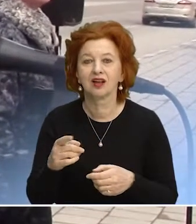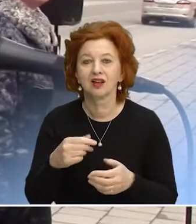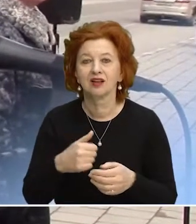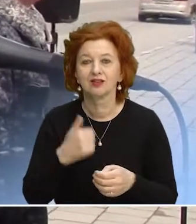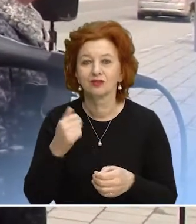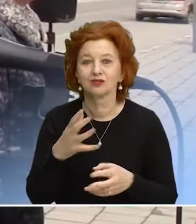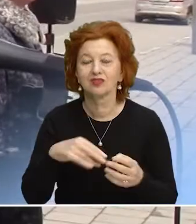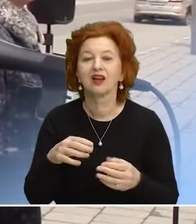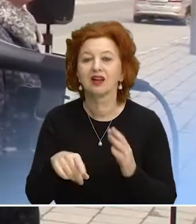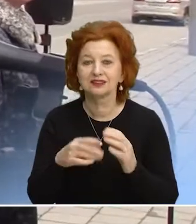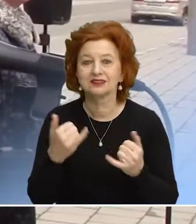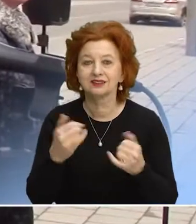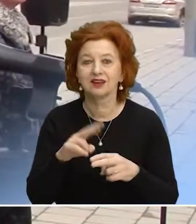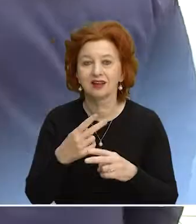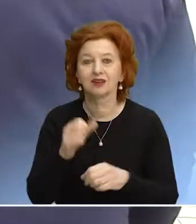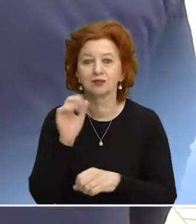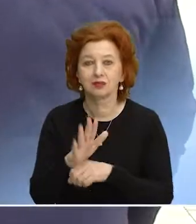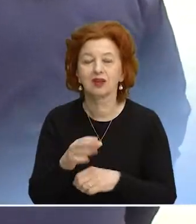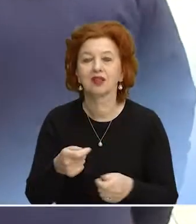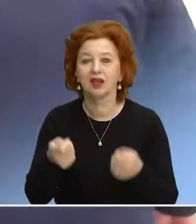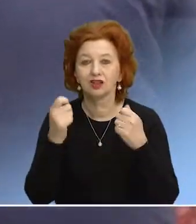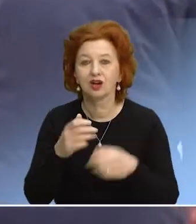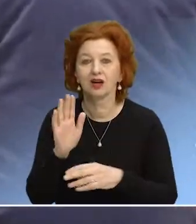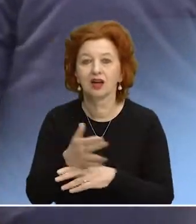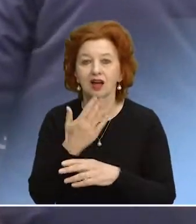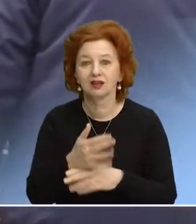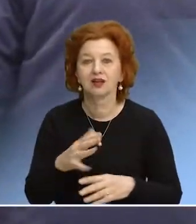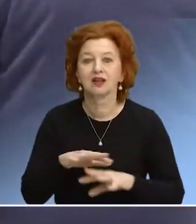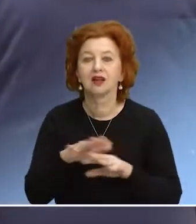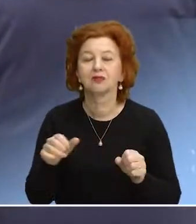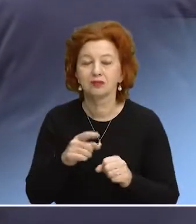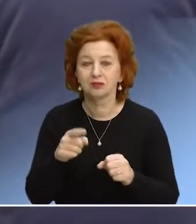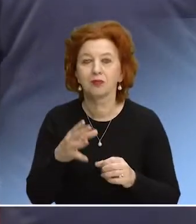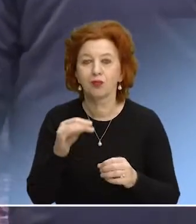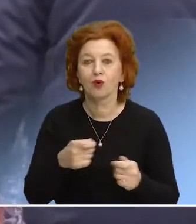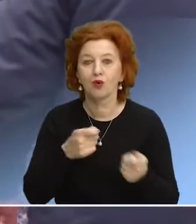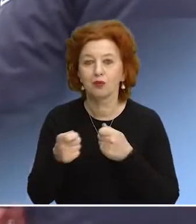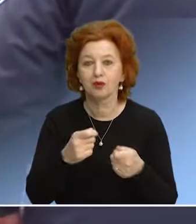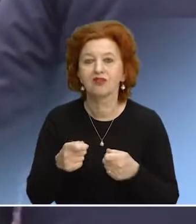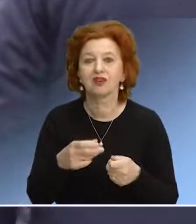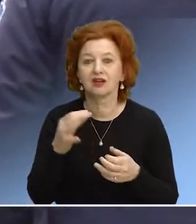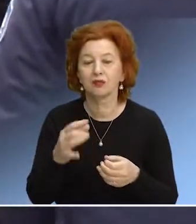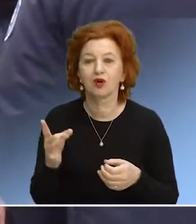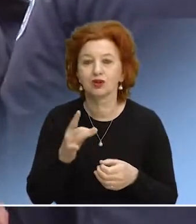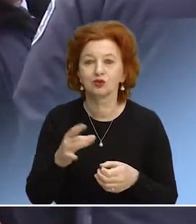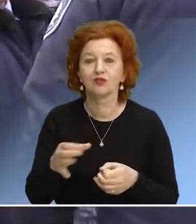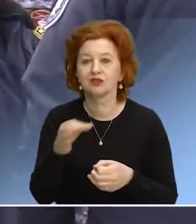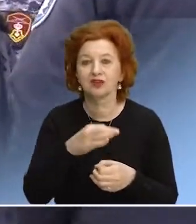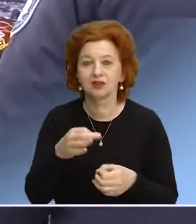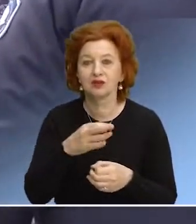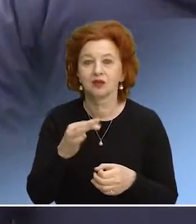и охраны общественного порядка. Перед началом инструктажа начальник отдела охраны общественного порядка Управления МВД России по